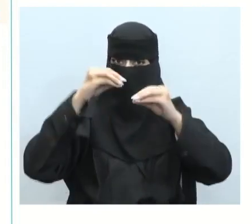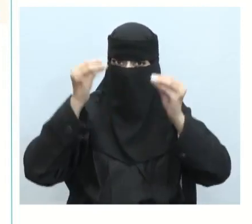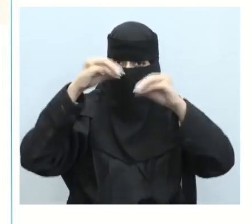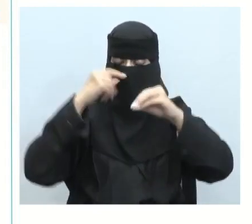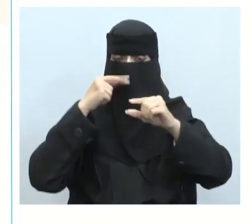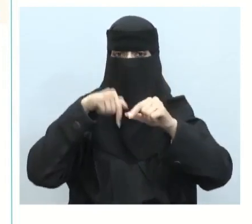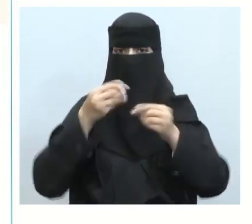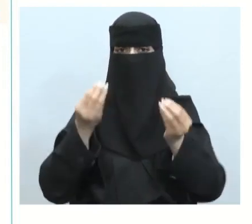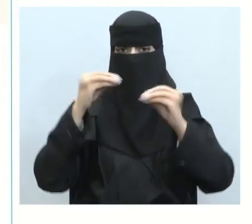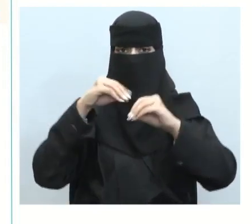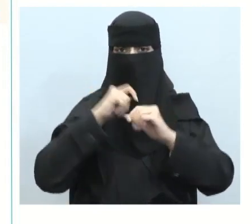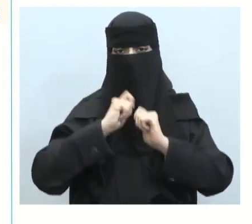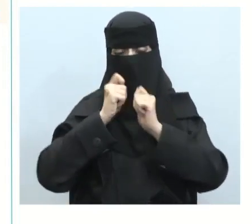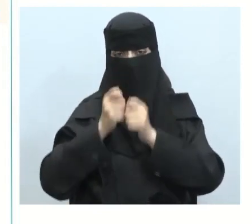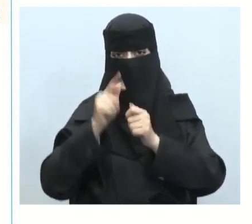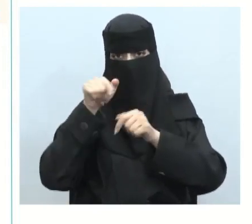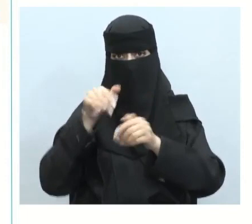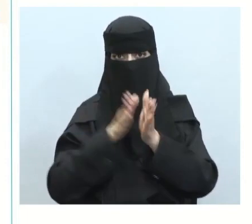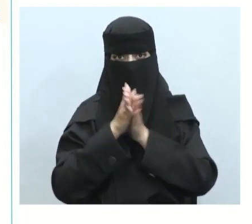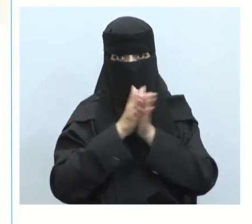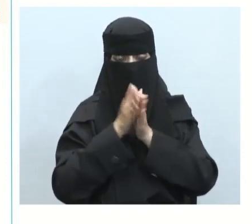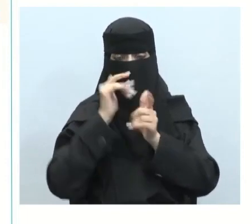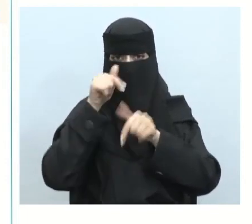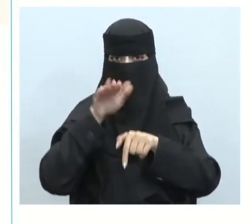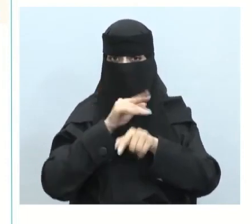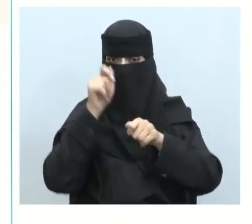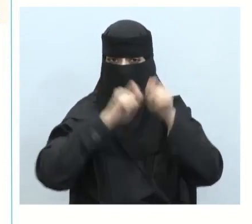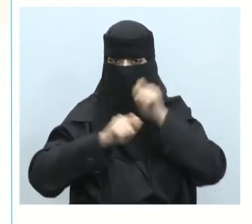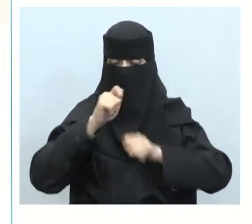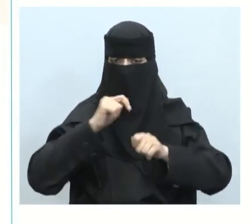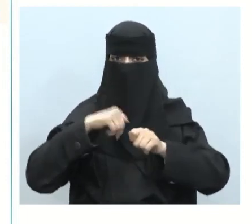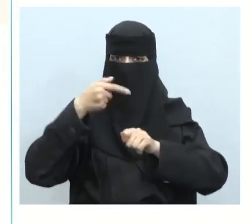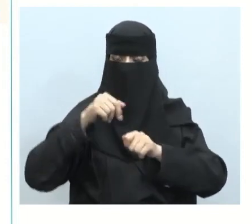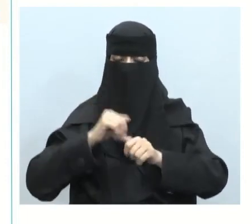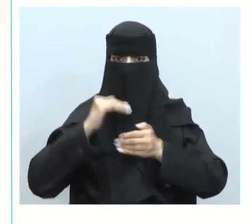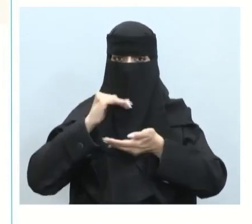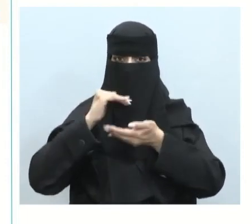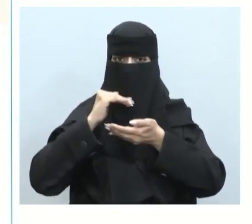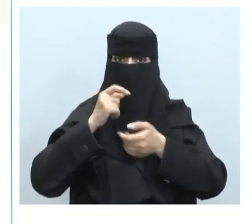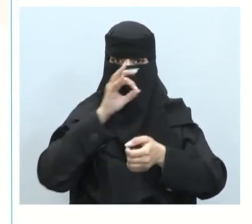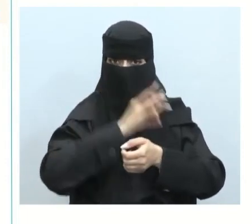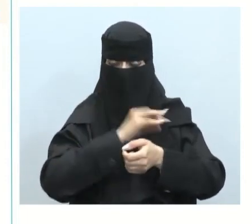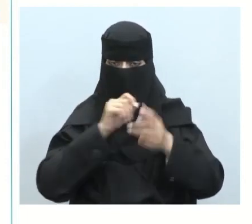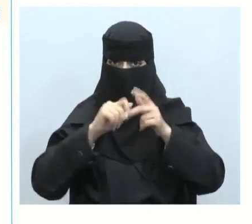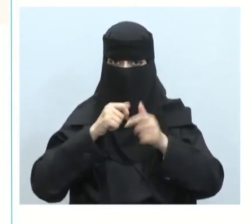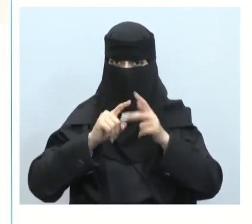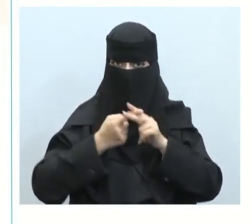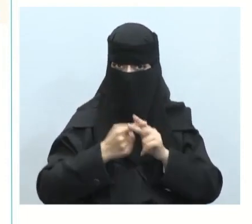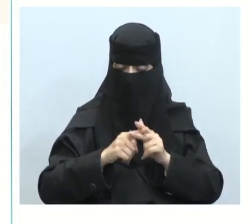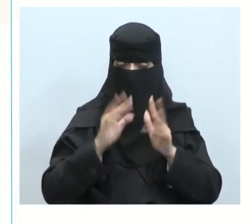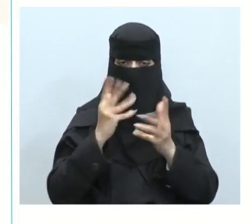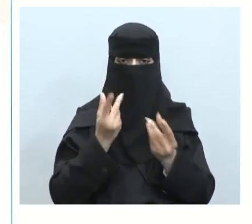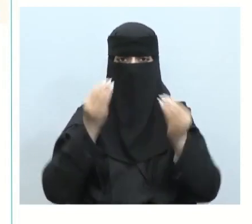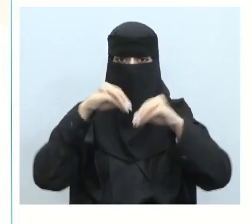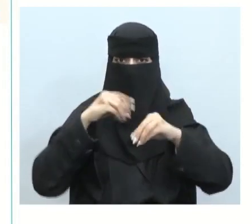يزداد هذا الاجر وبالتالي هي تهتم بعمليه الانتاج وكيفيه نزيد زياده